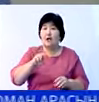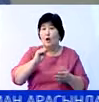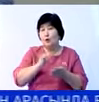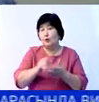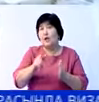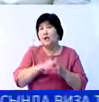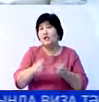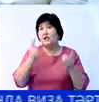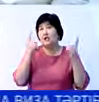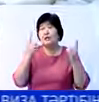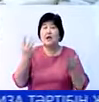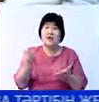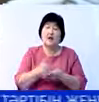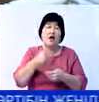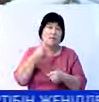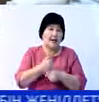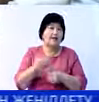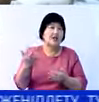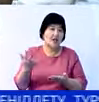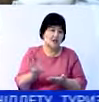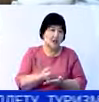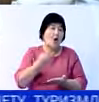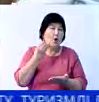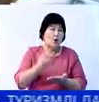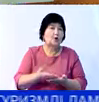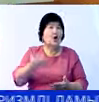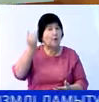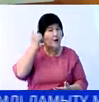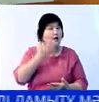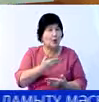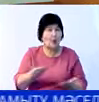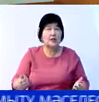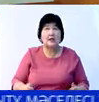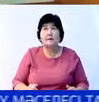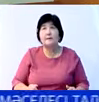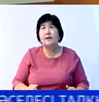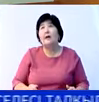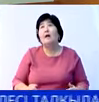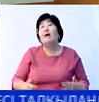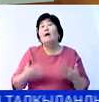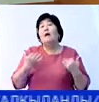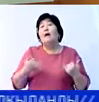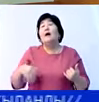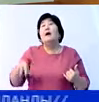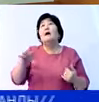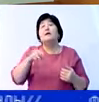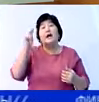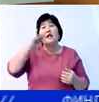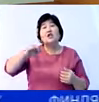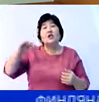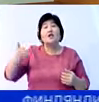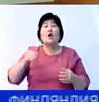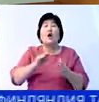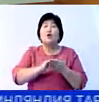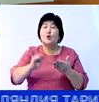70 жылдың бедерінде жеткен басты жетістігі, құнды мұрасы осылар. Қазір елімізге белгілі көптеген шәкірттеріміз қазір журналистика,